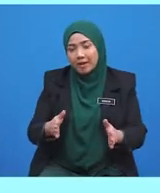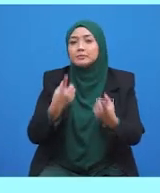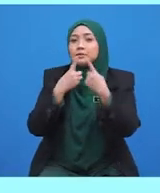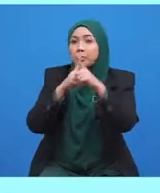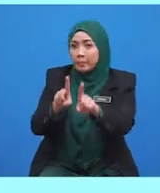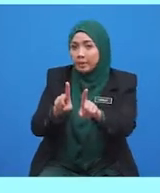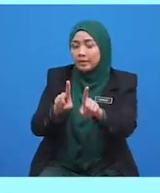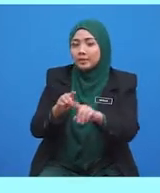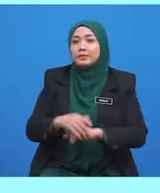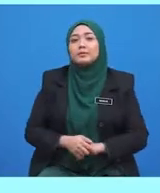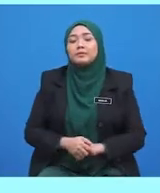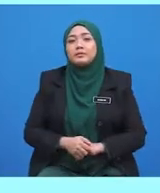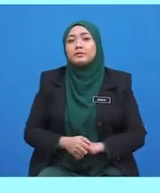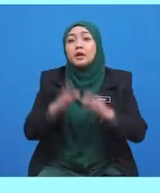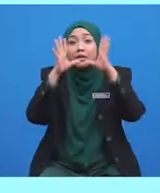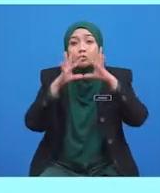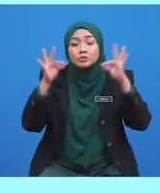6 orang. Kucing.